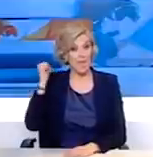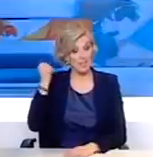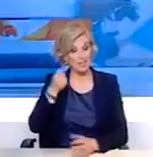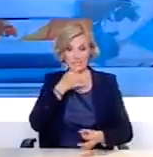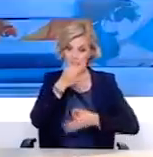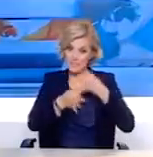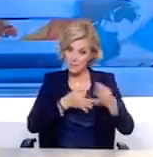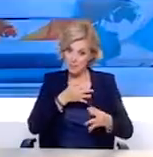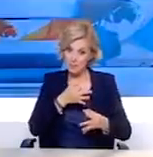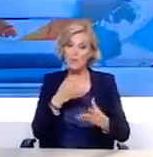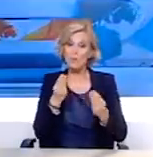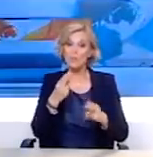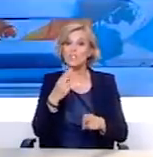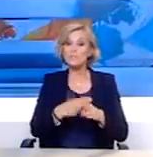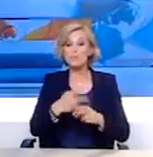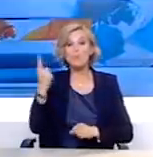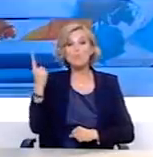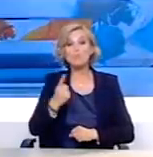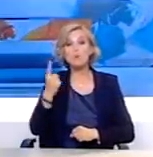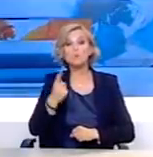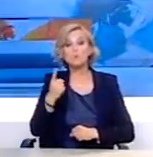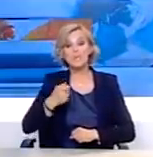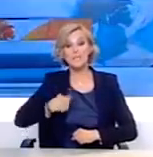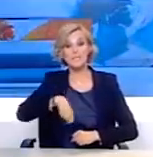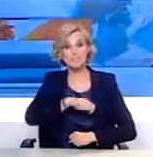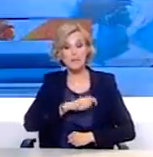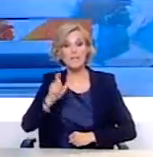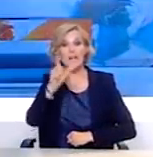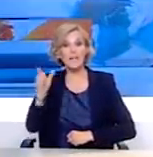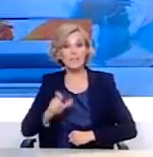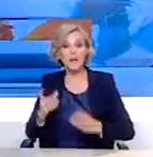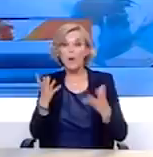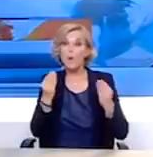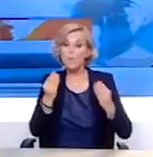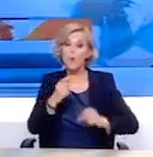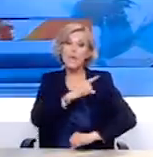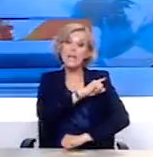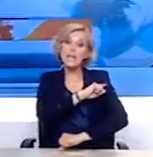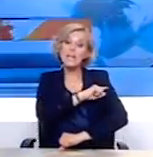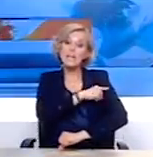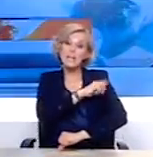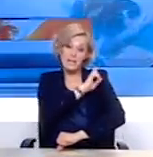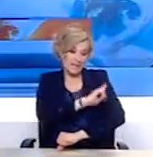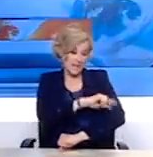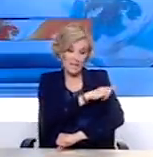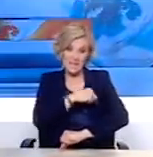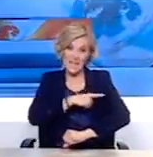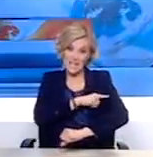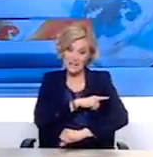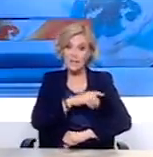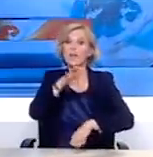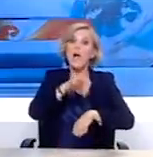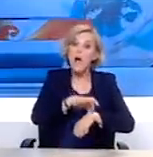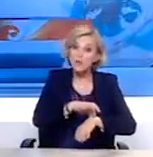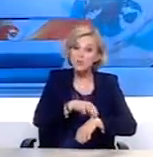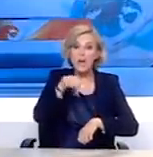νόσου ότι αναφέρονται σημαντικά ποσοστά επαγγελματίων υγείας στην Ισπανία και στην Ιταλία. Μας είπατε πριν λίγο πόσοι επαγγελματίες υγείας έχουν νοσήσει και